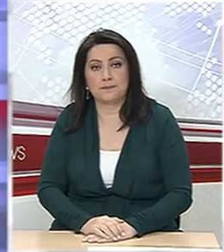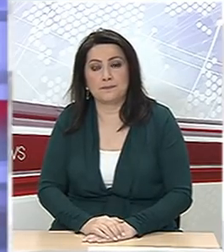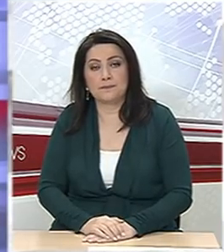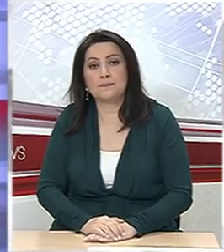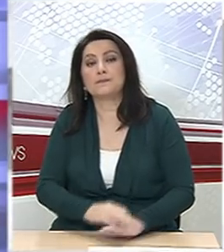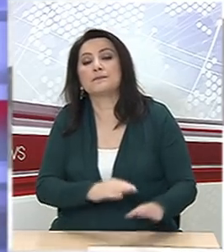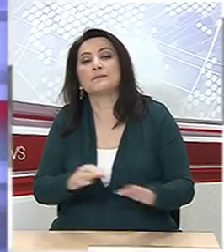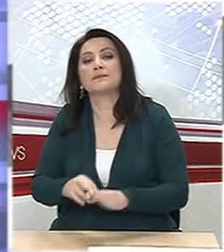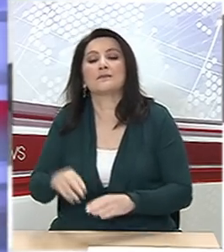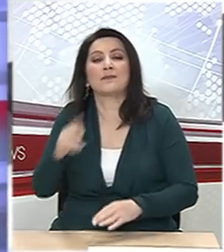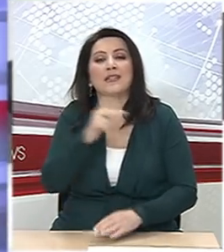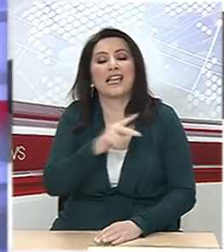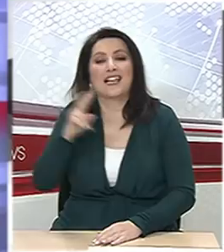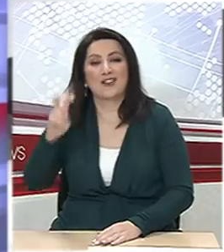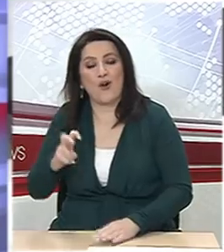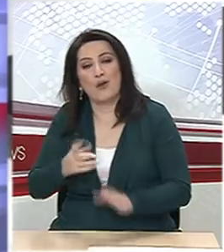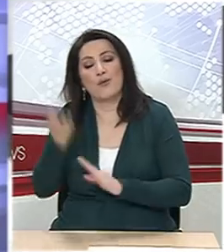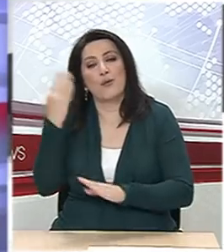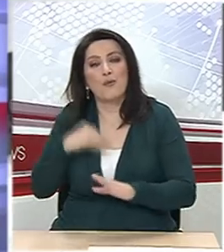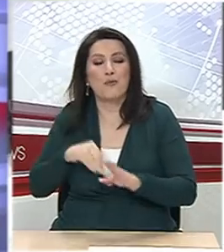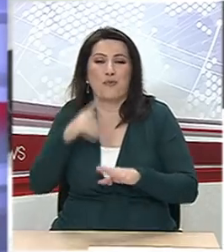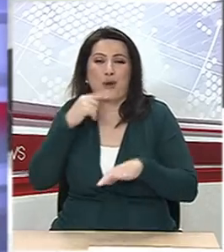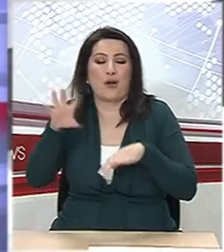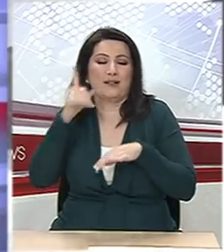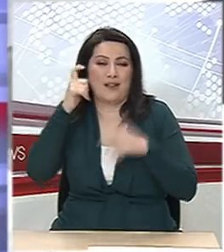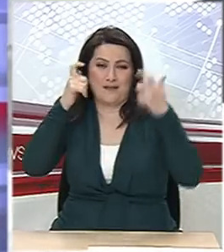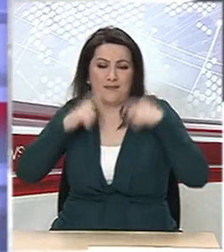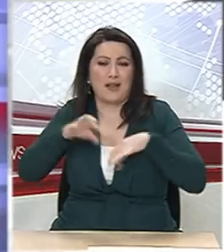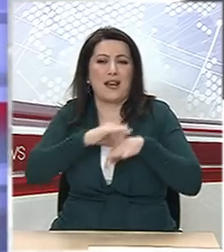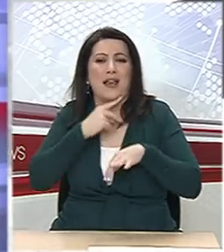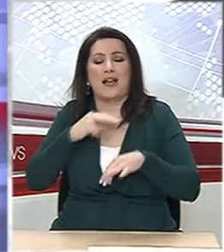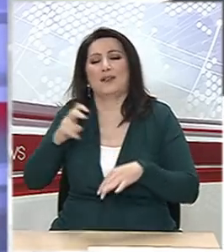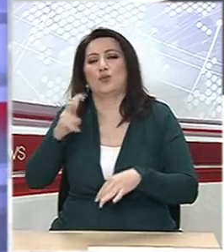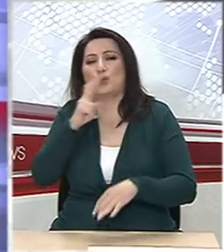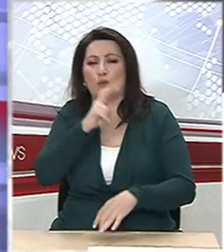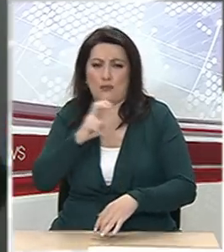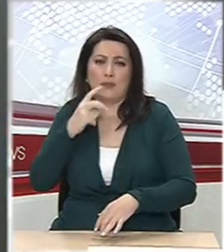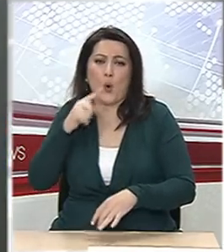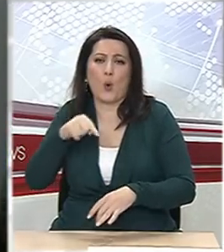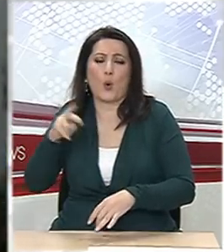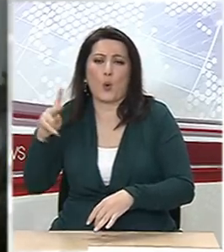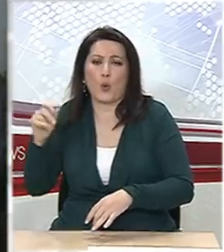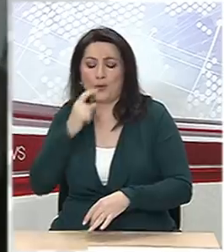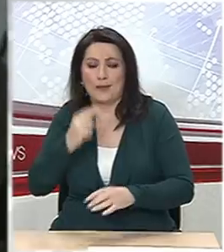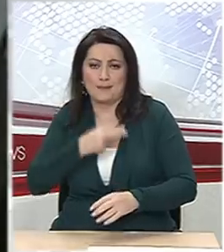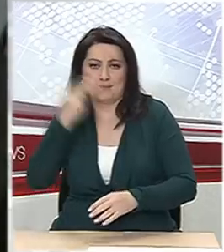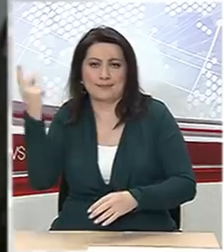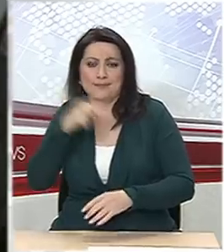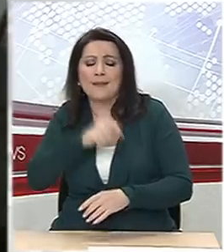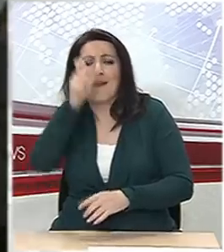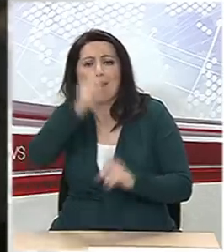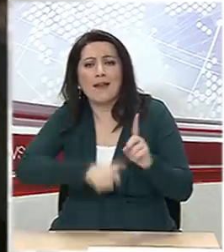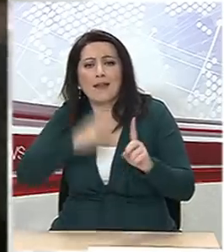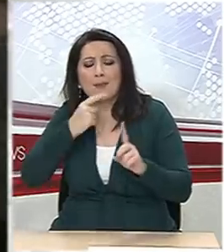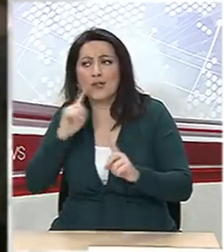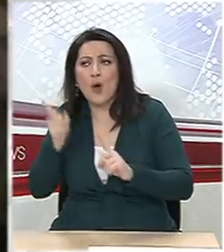Η Κέιτι Χόλμς, πρώην σύζυγος του Τόμ Κρούζ και νυν σύντροφος του Τζέιμι Φόξ, προκάλεσε συζητήσεις καθώς εμφανίστηκε στη Νέα Ορλεάνη για την επερχόμενη